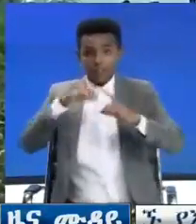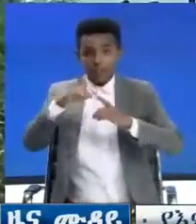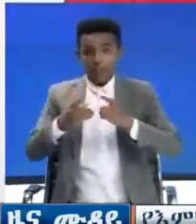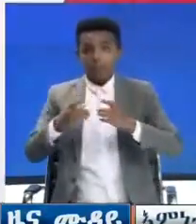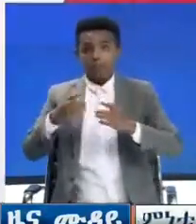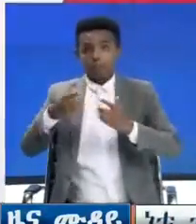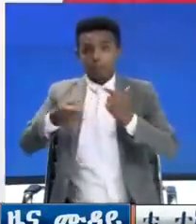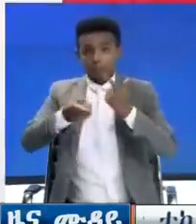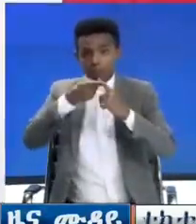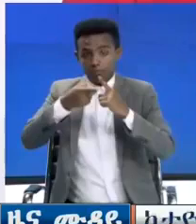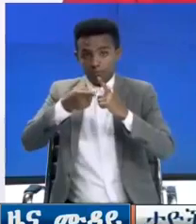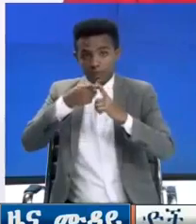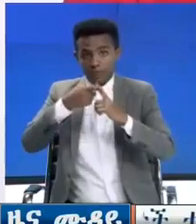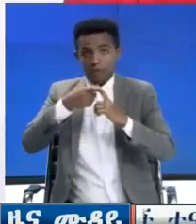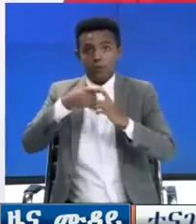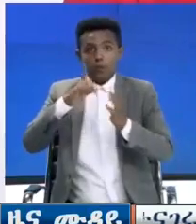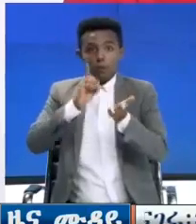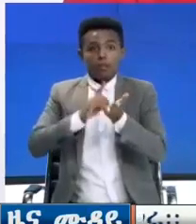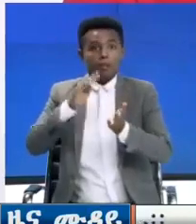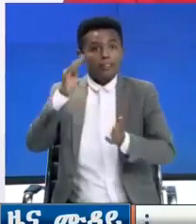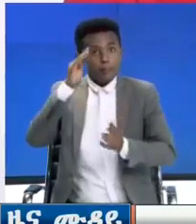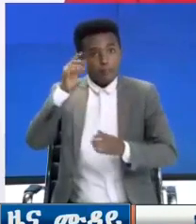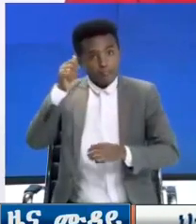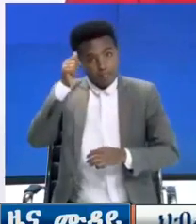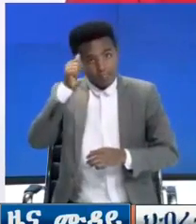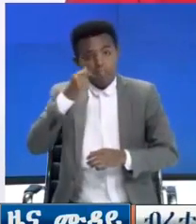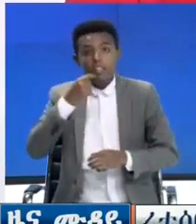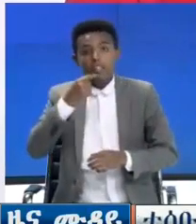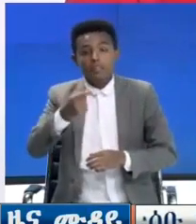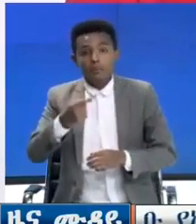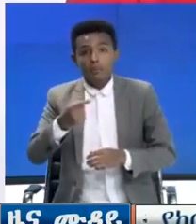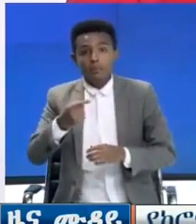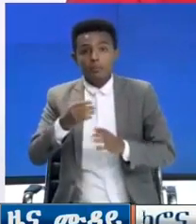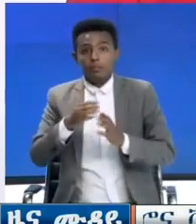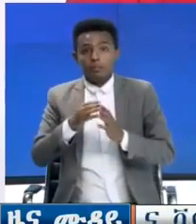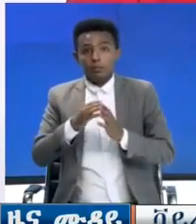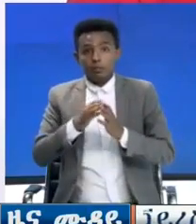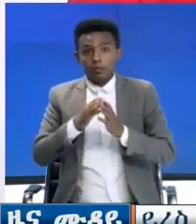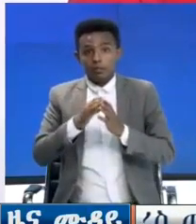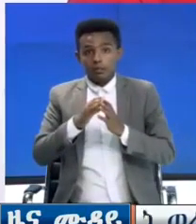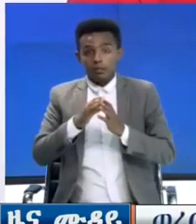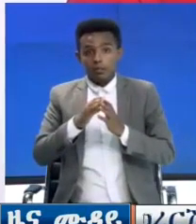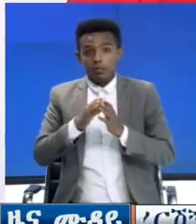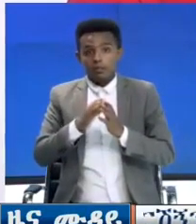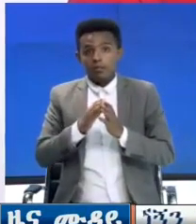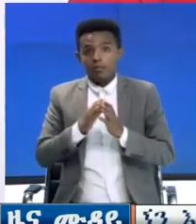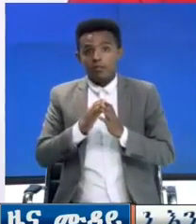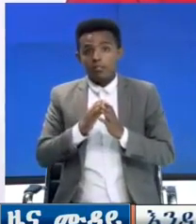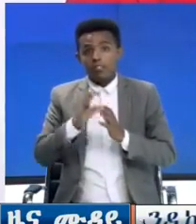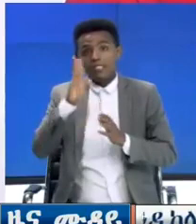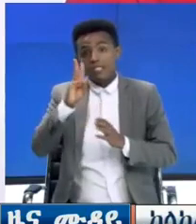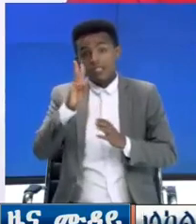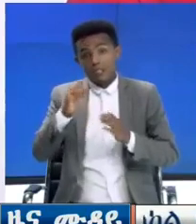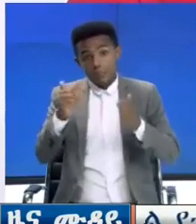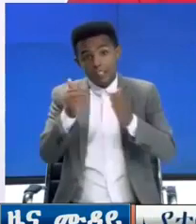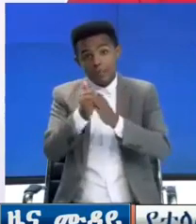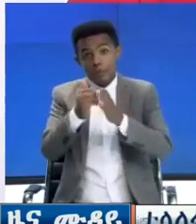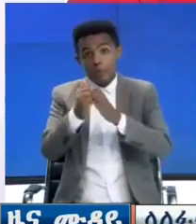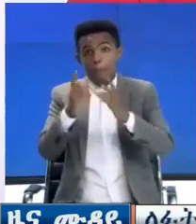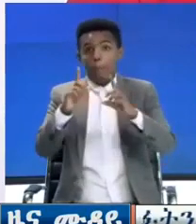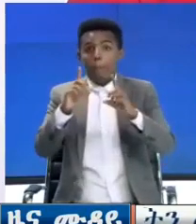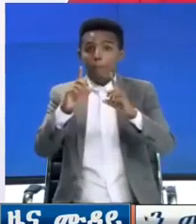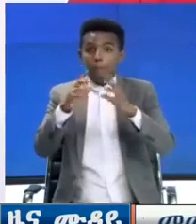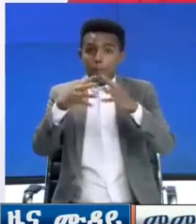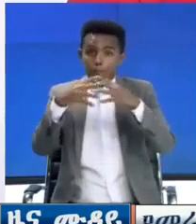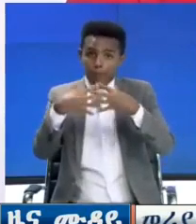ዳይሬክተር ዶክተር ማህተም ኃይሌ ተናግረዋል። 6 የሚጠጉ ማሽኖች አግኝተናል። ይሄ ማለት በባህር ዳር እዚህ